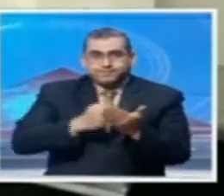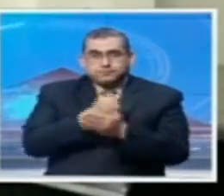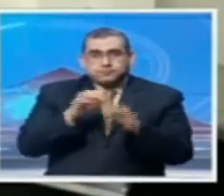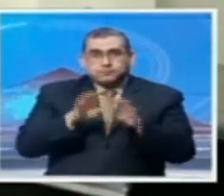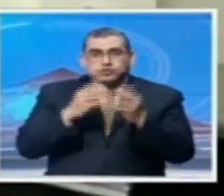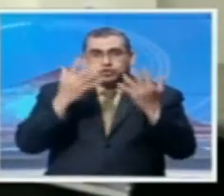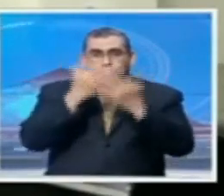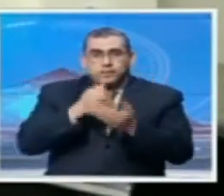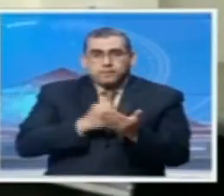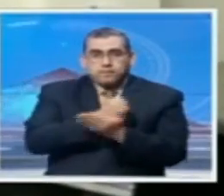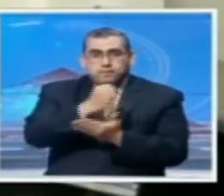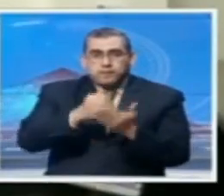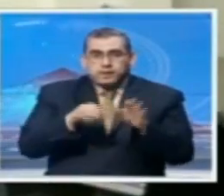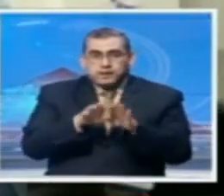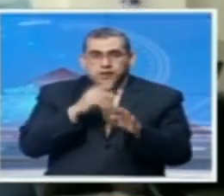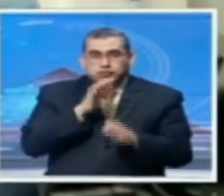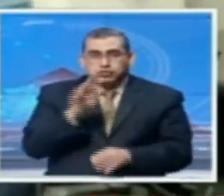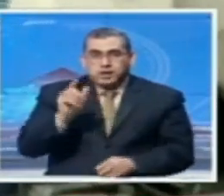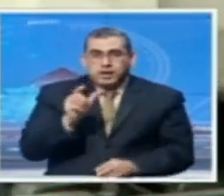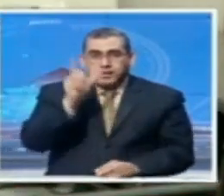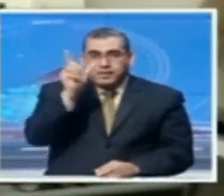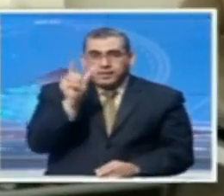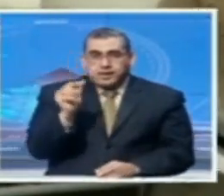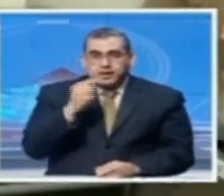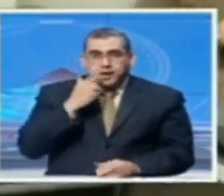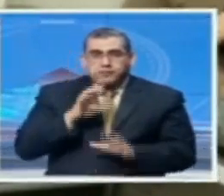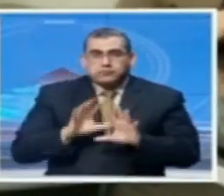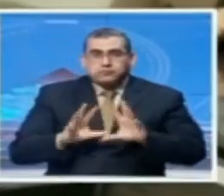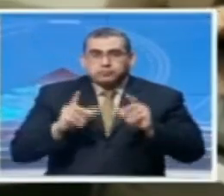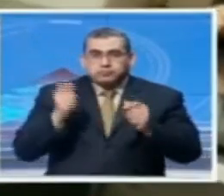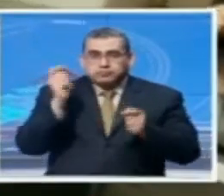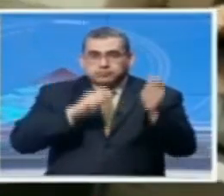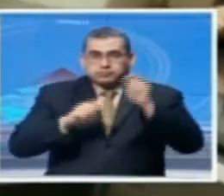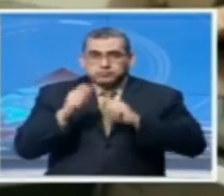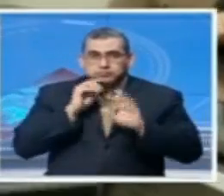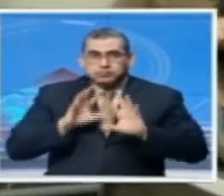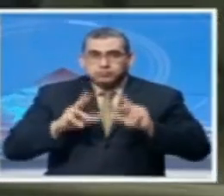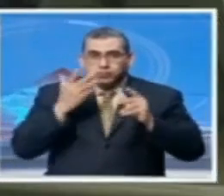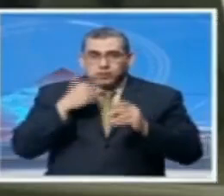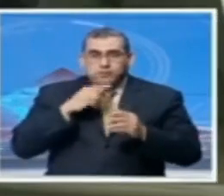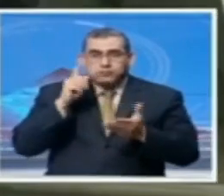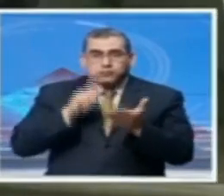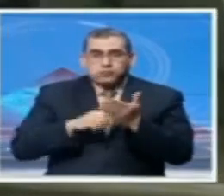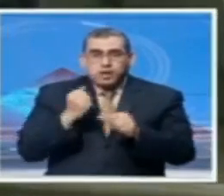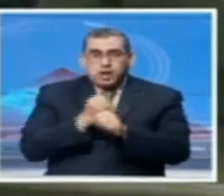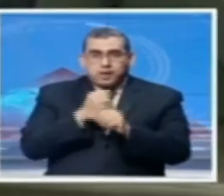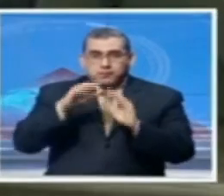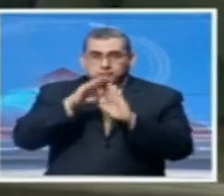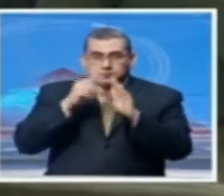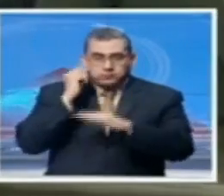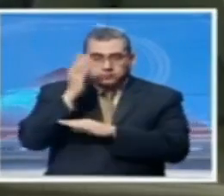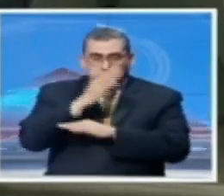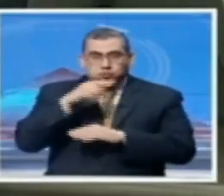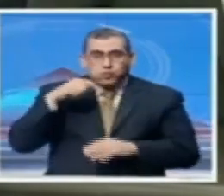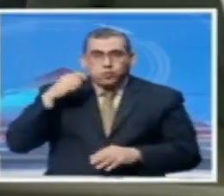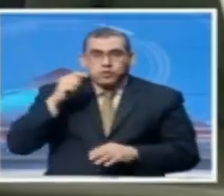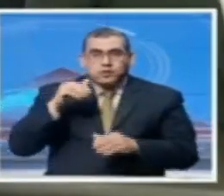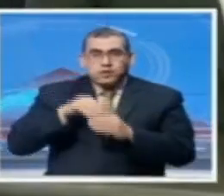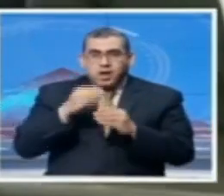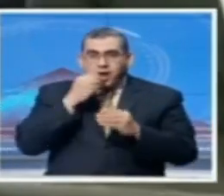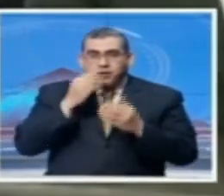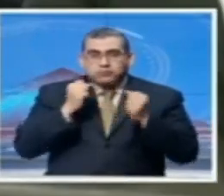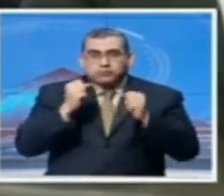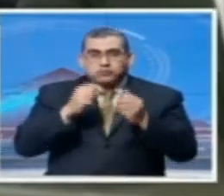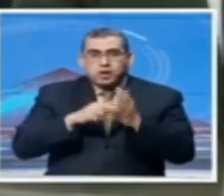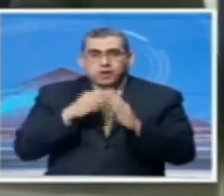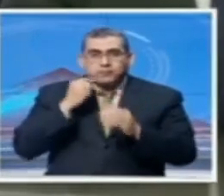لشركة مطاحن شرق الدلتا بعد عمليات التطوير، وذلك في إطار استراتيجية وزارة التموين لتطوير